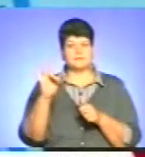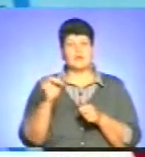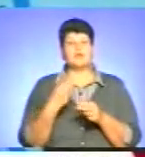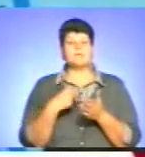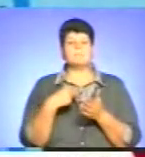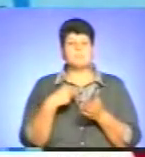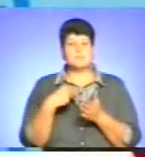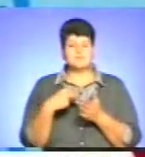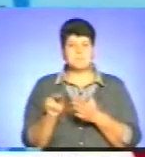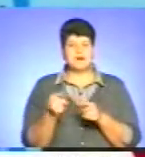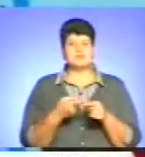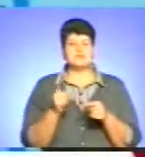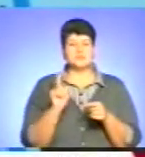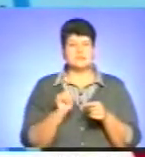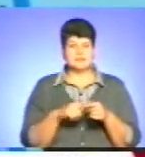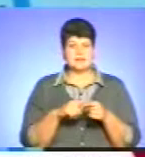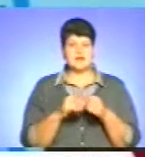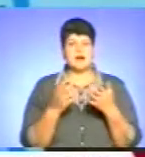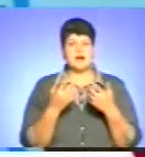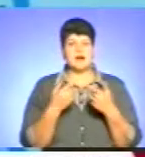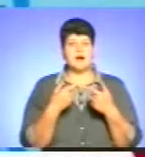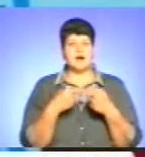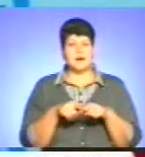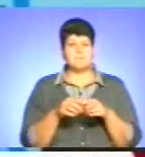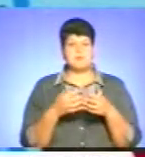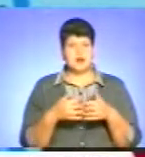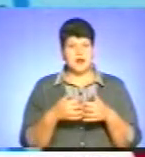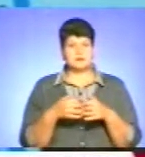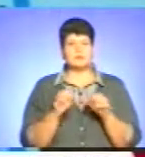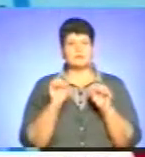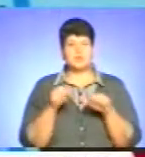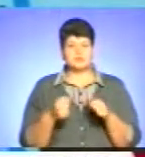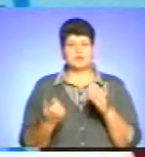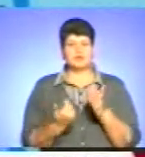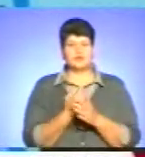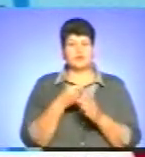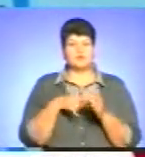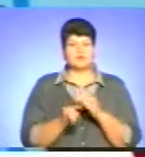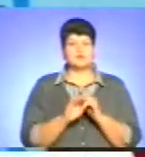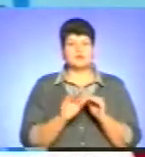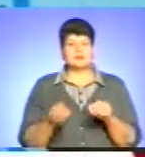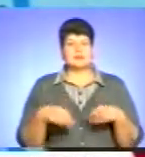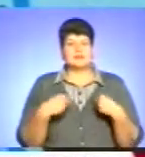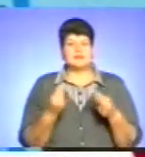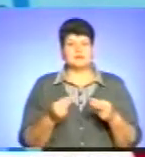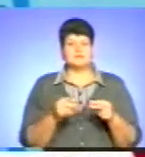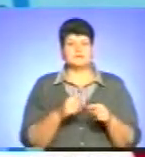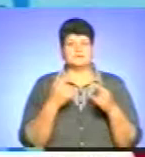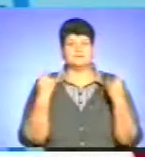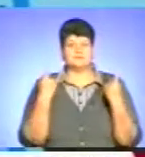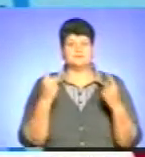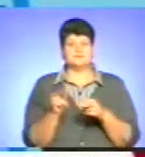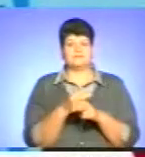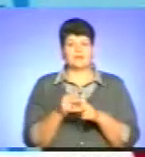придбавши цей апарат, ми зможемо новонародженим надавати інтенсивне лікування і